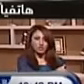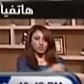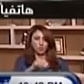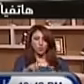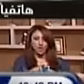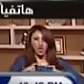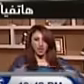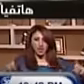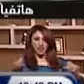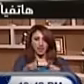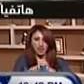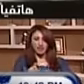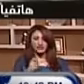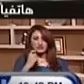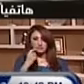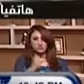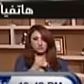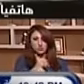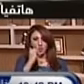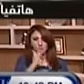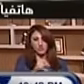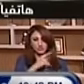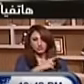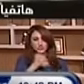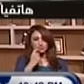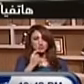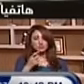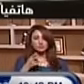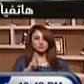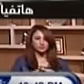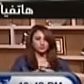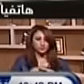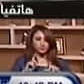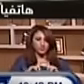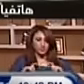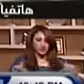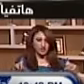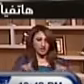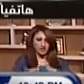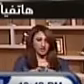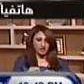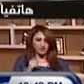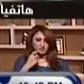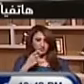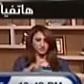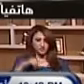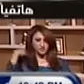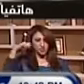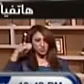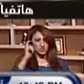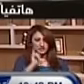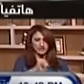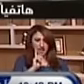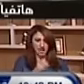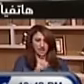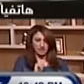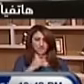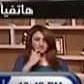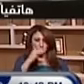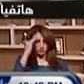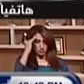التنفيذيه العليا لوزاره التربيه والتعليم. اخترته ازاي يا سياده الوزير؟ والله يعني احنا طول عمري احنا بنشكرك اولا على